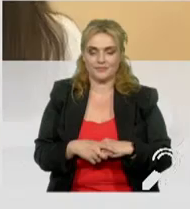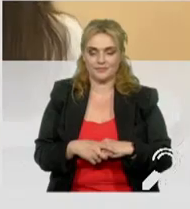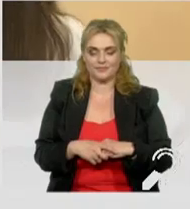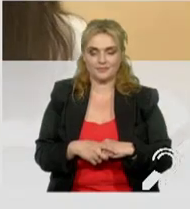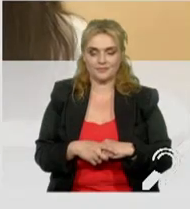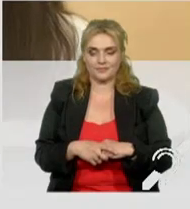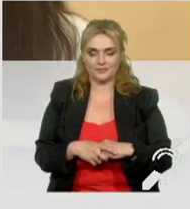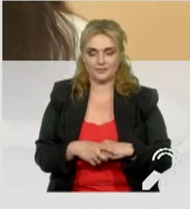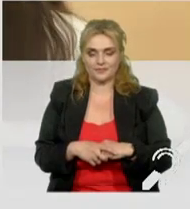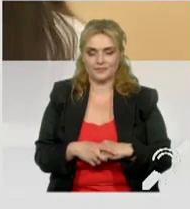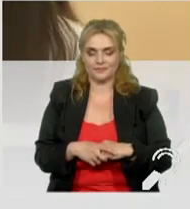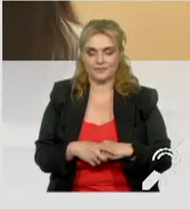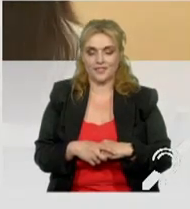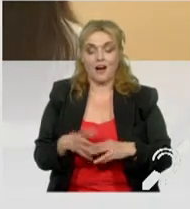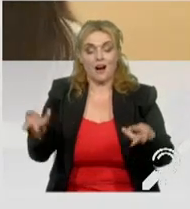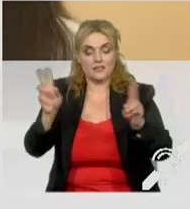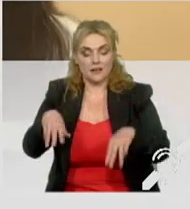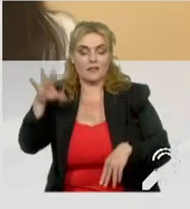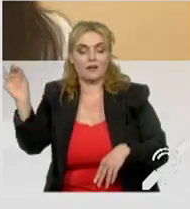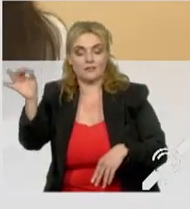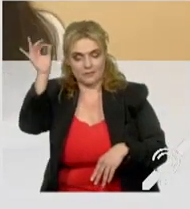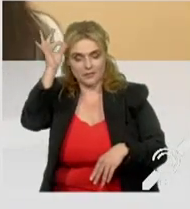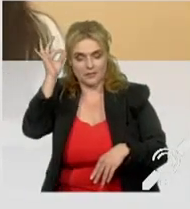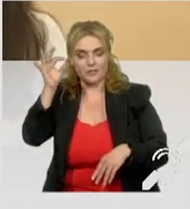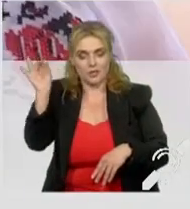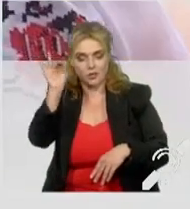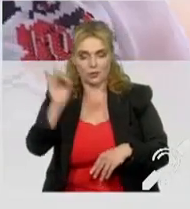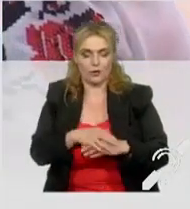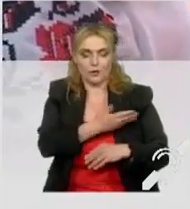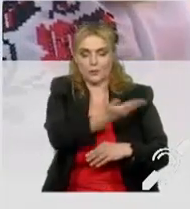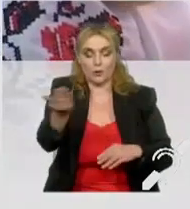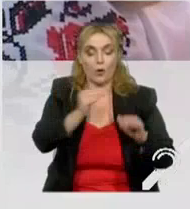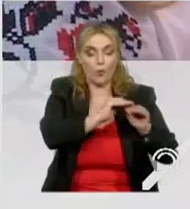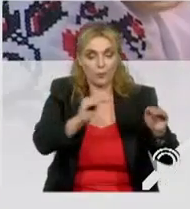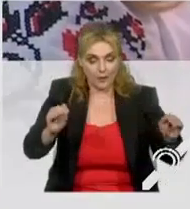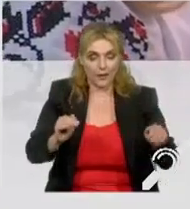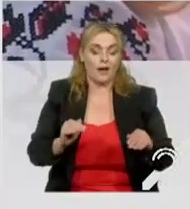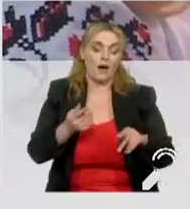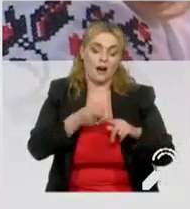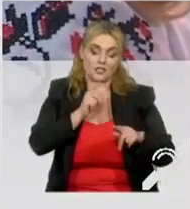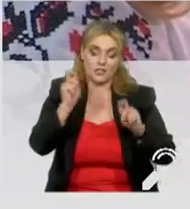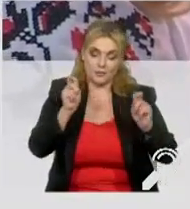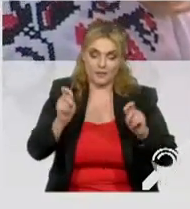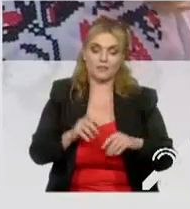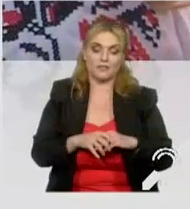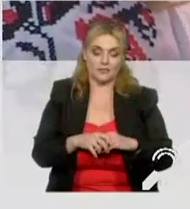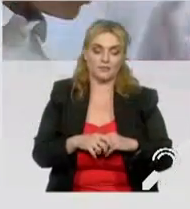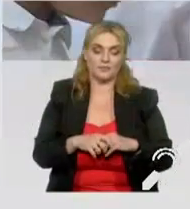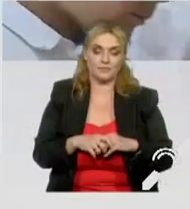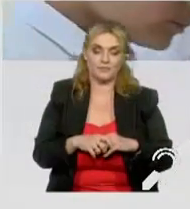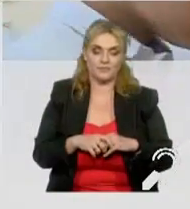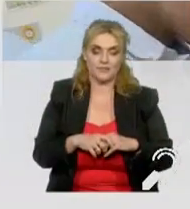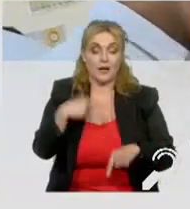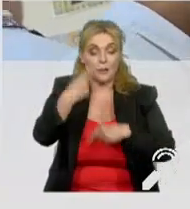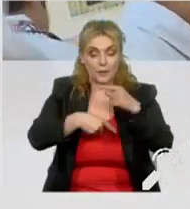foarte adânci între toți noi, să mișcăm lucrurile din loc,